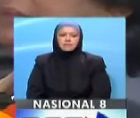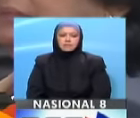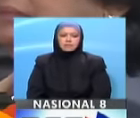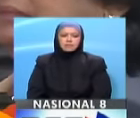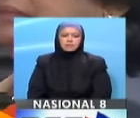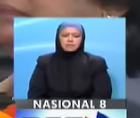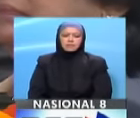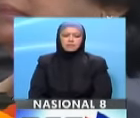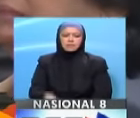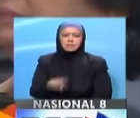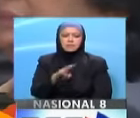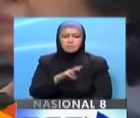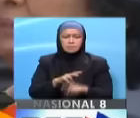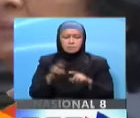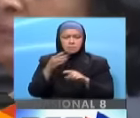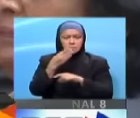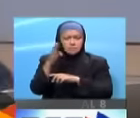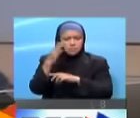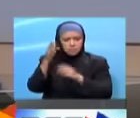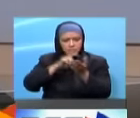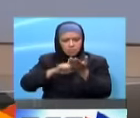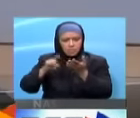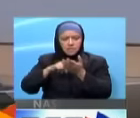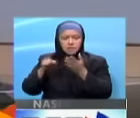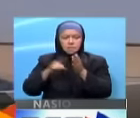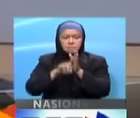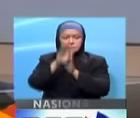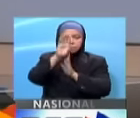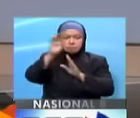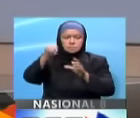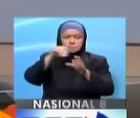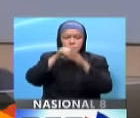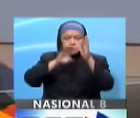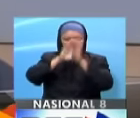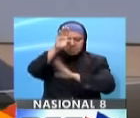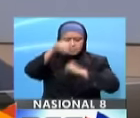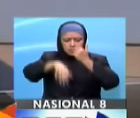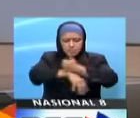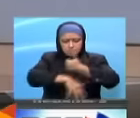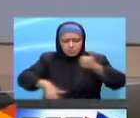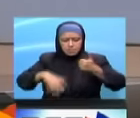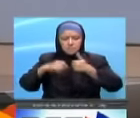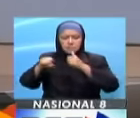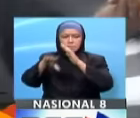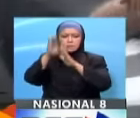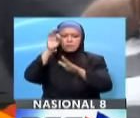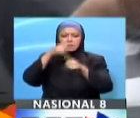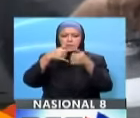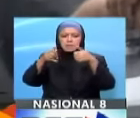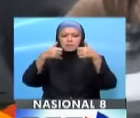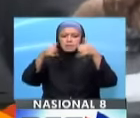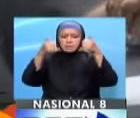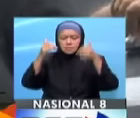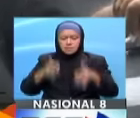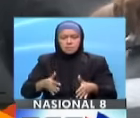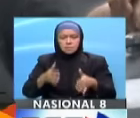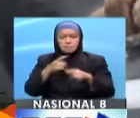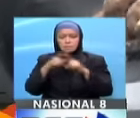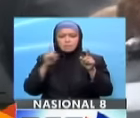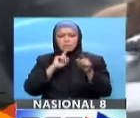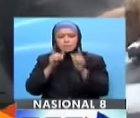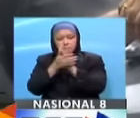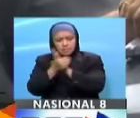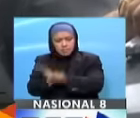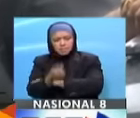Blueprint 5 tahun yang dibentangkan KHM melibatkan pembangunan akar umbi dan mengenal pasti pemain berpotensi untuk diserapkan ke dalam skuad projek dengan